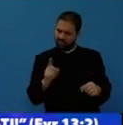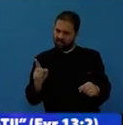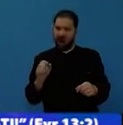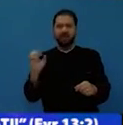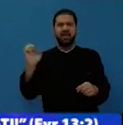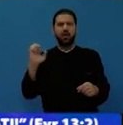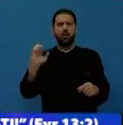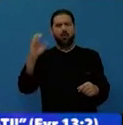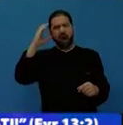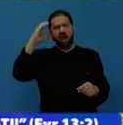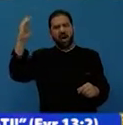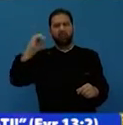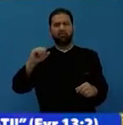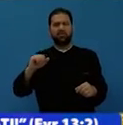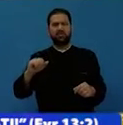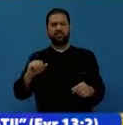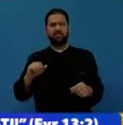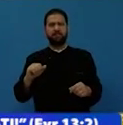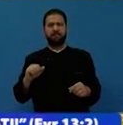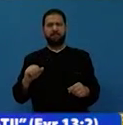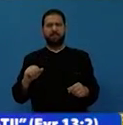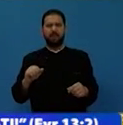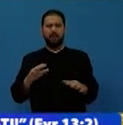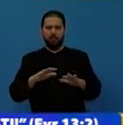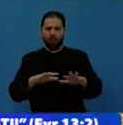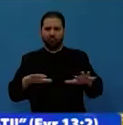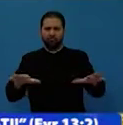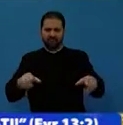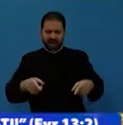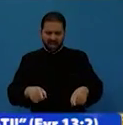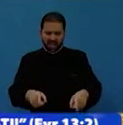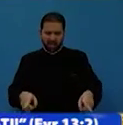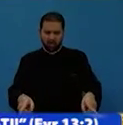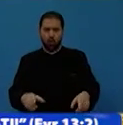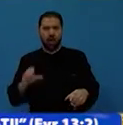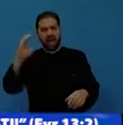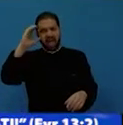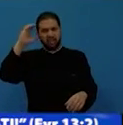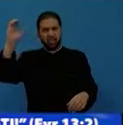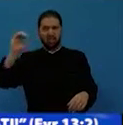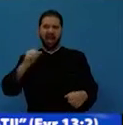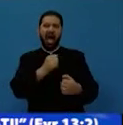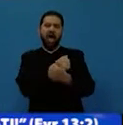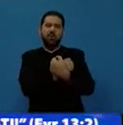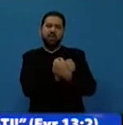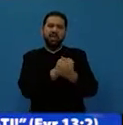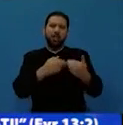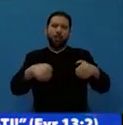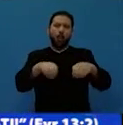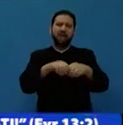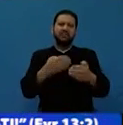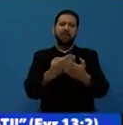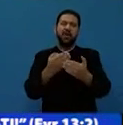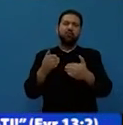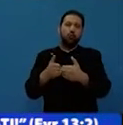Europa creștină, să fie testată profunzimea rădăcinilor creștine ale Europei, tocmai pentru